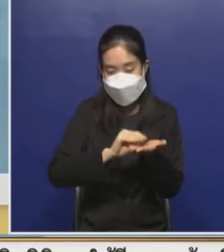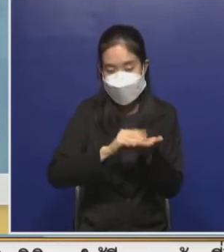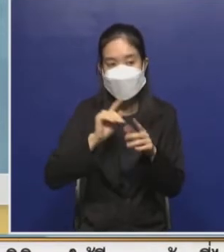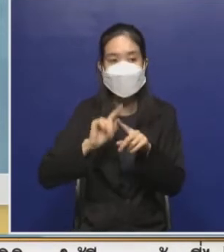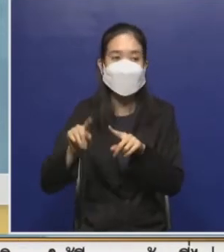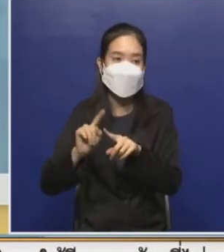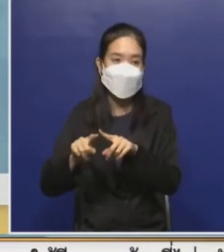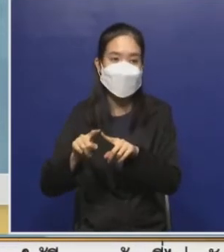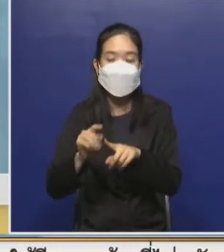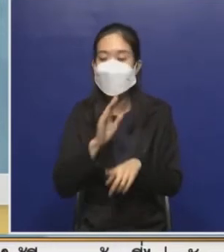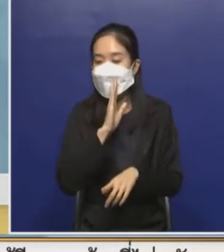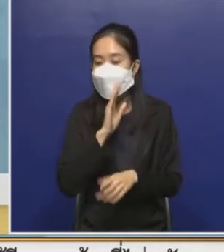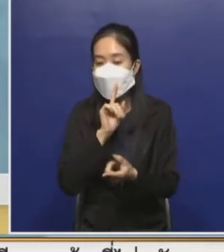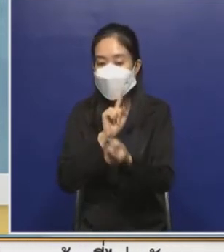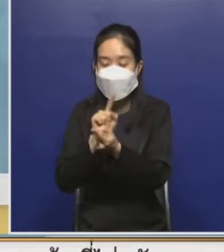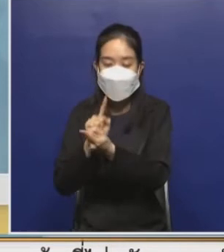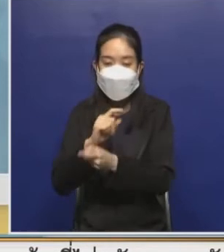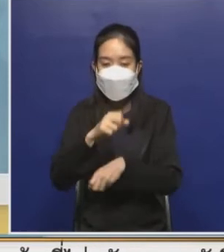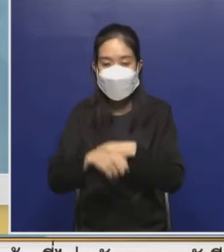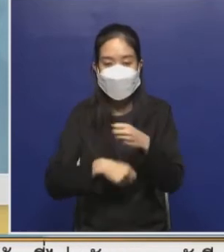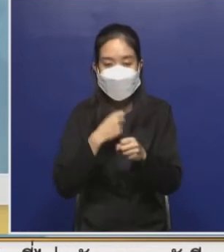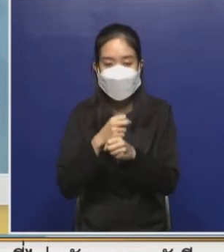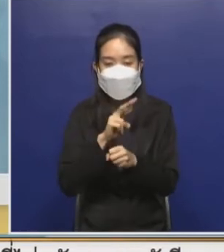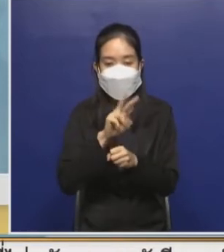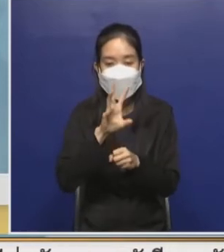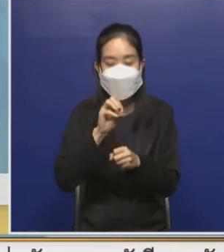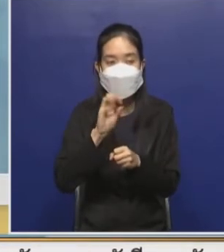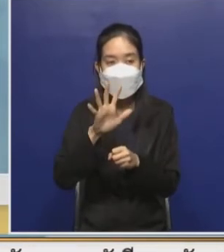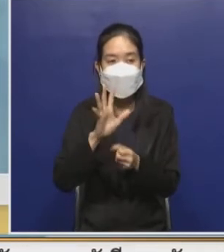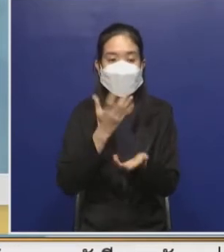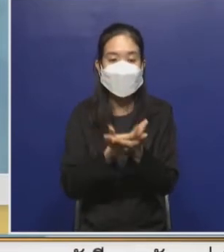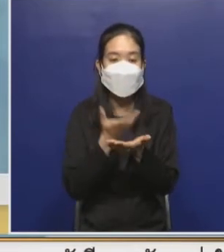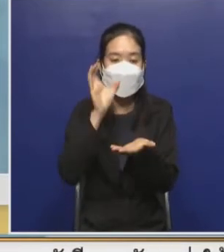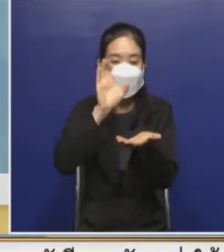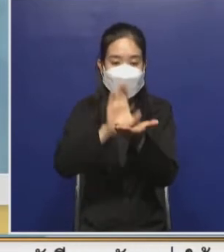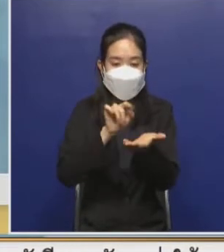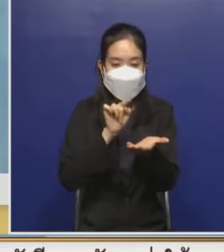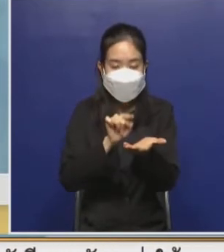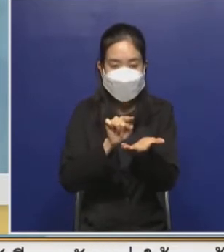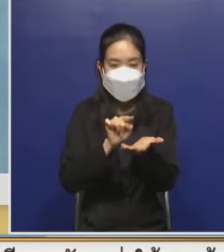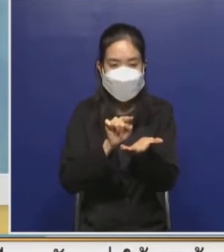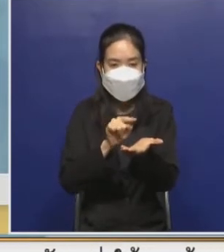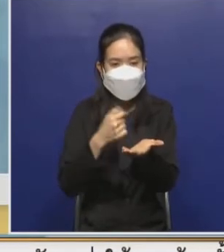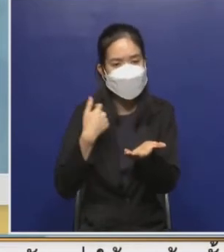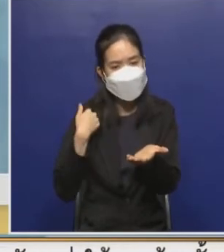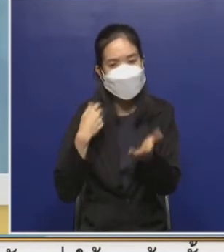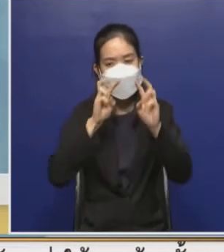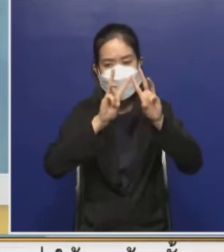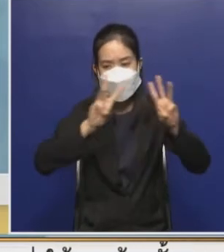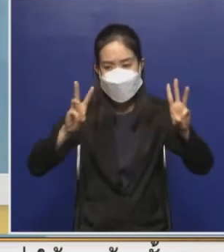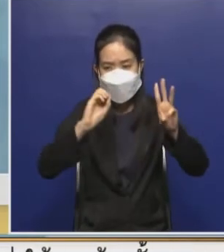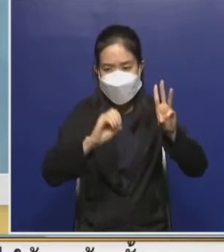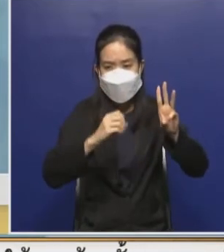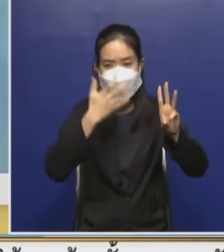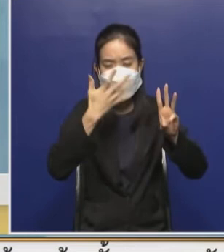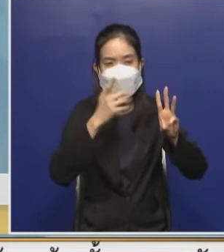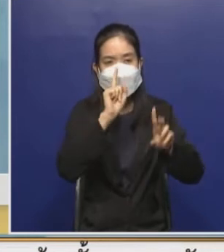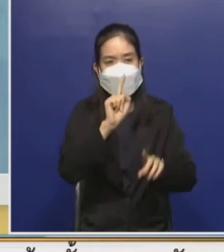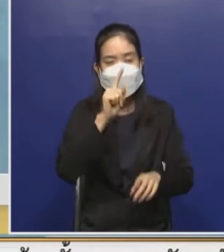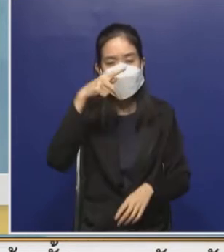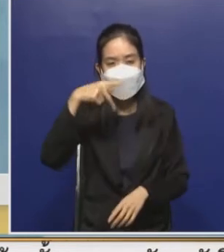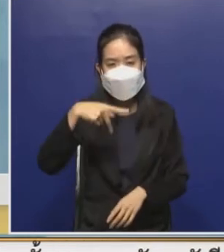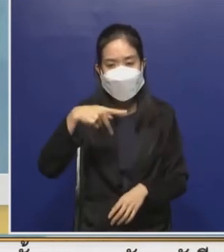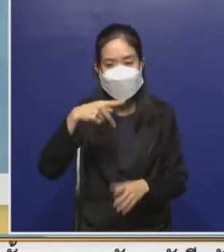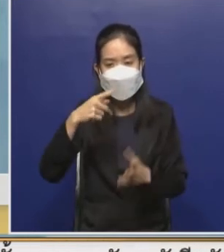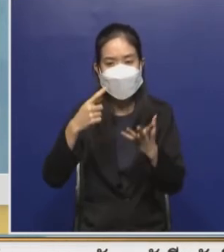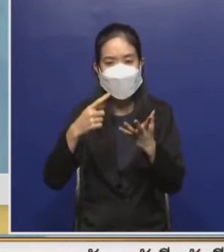พบว่าการจัทำงบป ปี อในวัตวของสำักรมมน มีคนเข้าไปดู 1,059